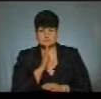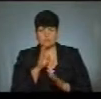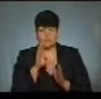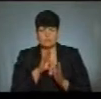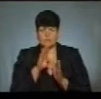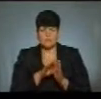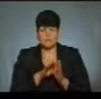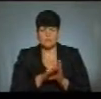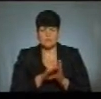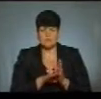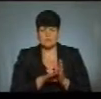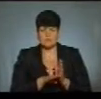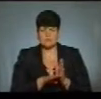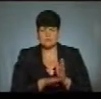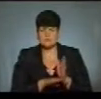погіршувався. І